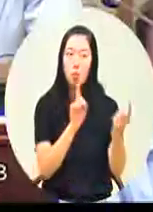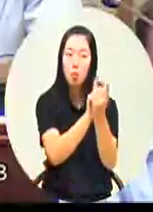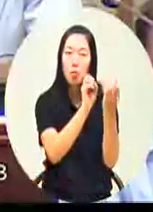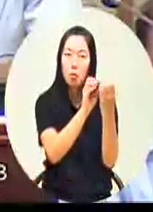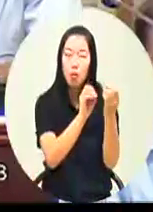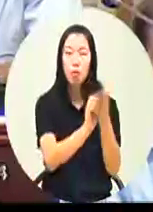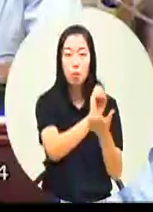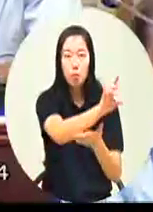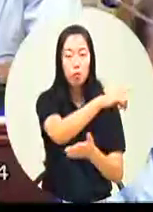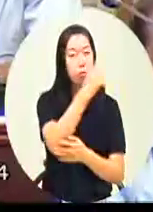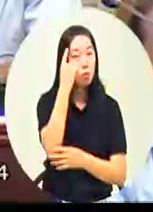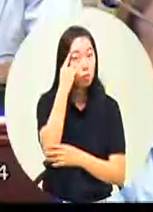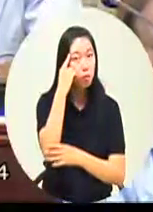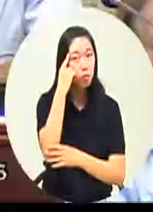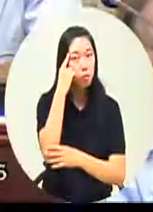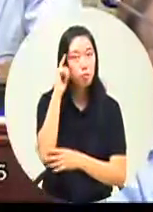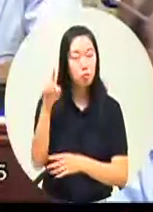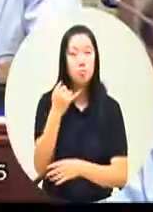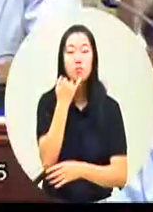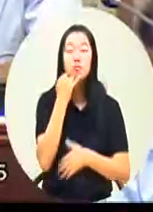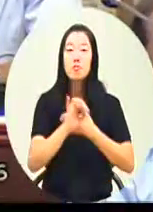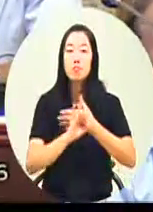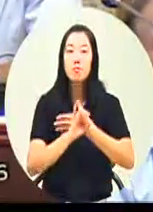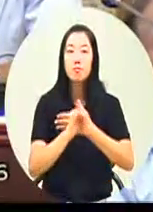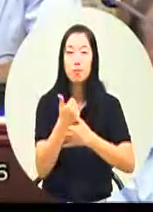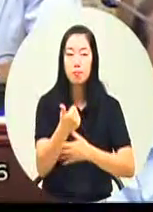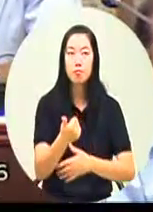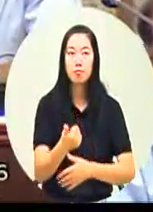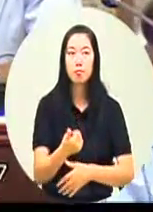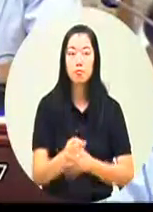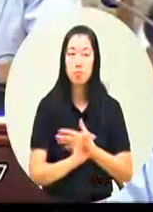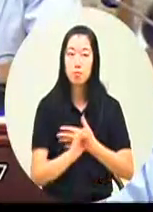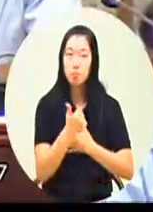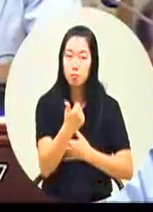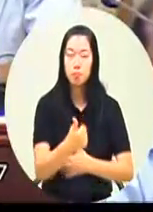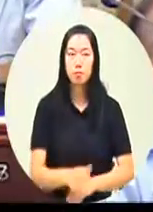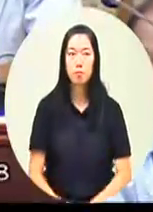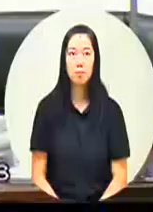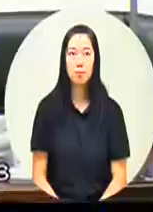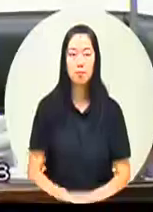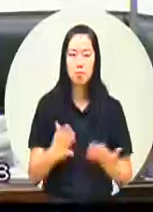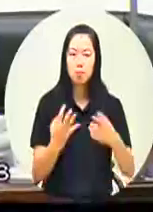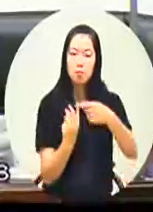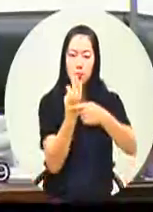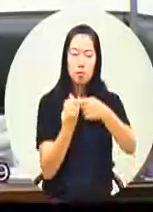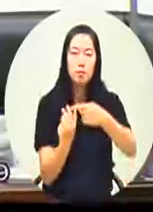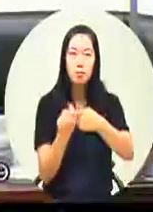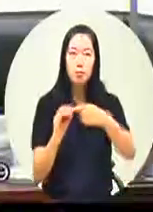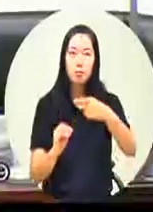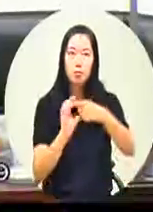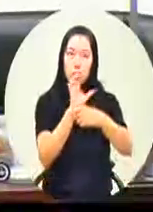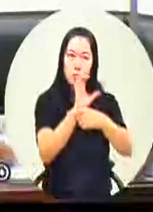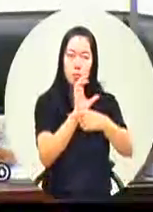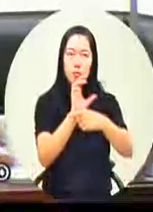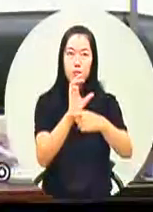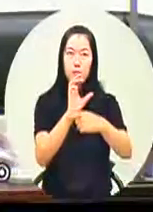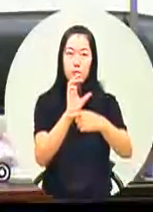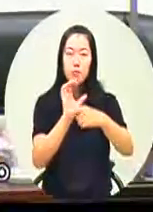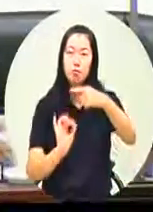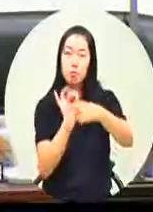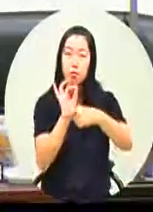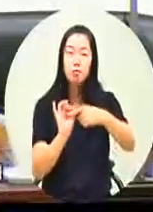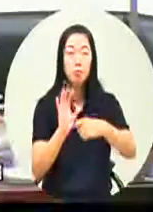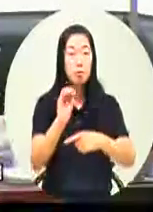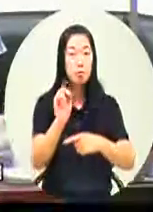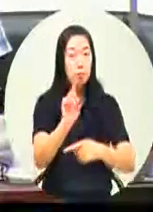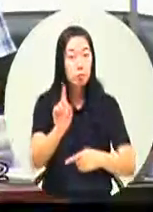报的时候，他也认为这是很可行的。 对啊，可行，那你看几成，什么几成了？就90%还是100%没问题？ 因为